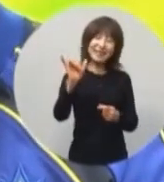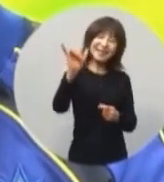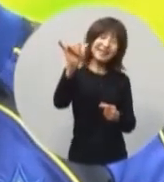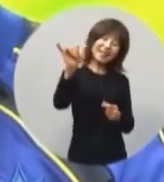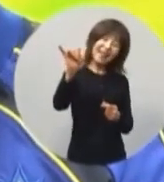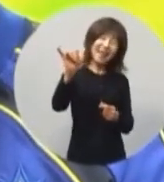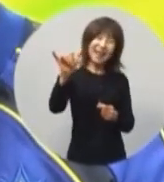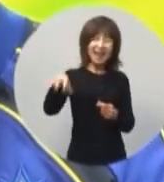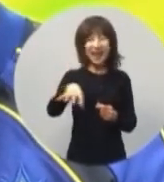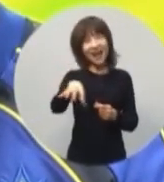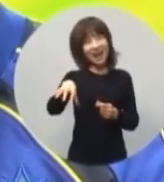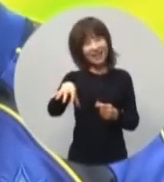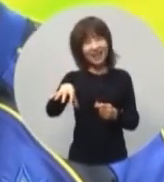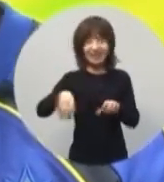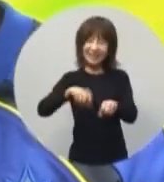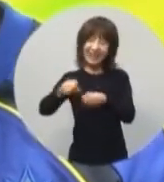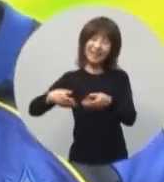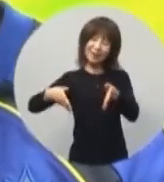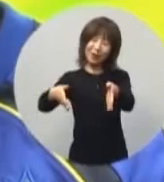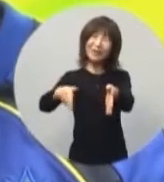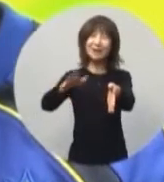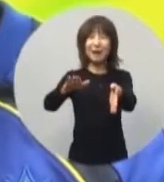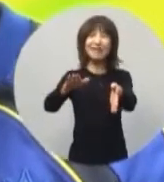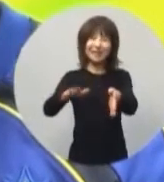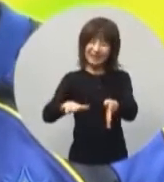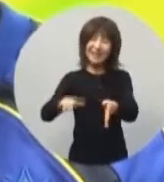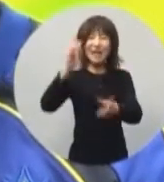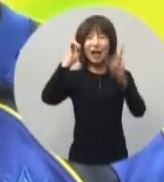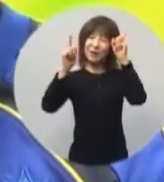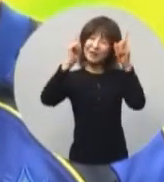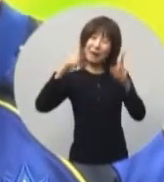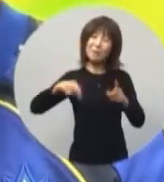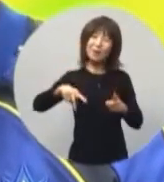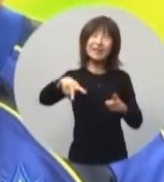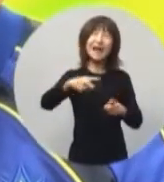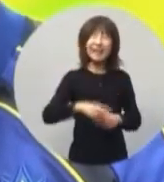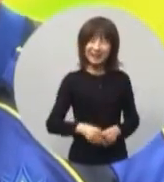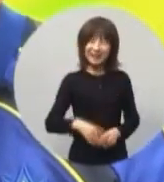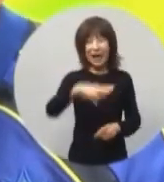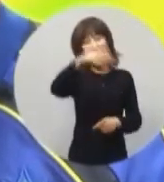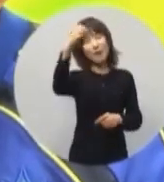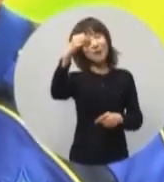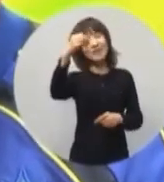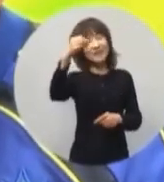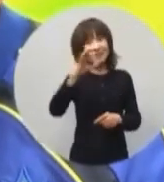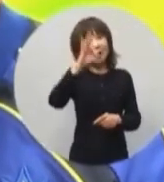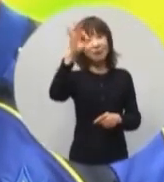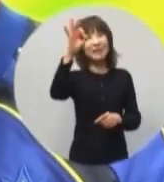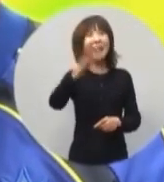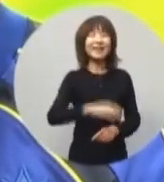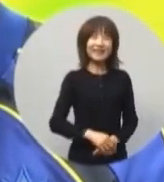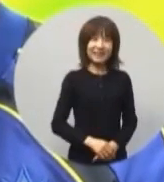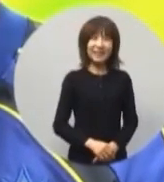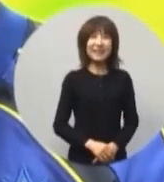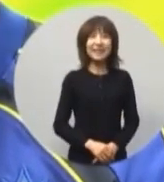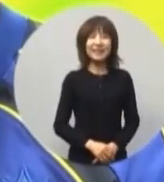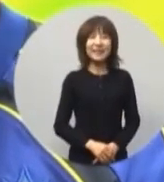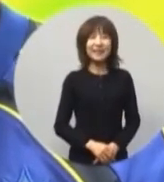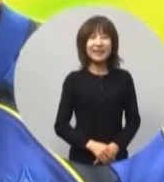の辺のやっぱサイクリングロードもありますし、ああいうとこで散歩したり烏帽子岩見たりとかで、